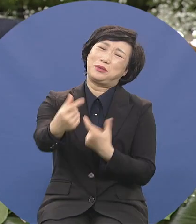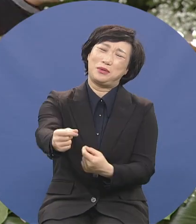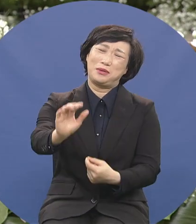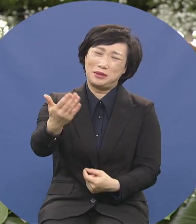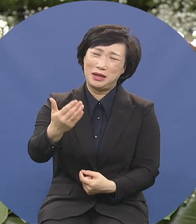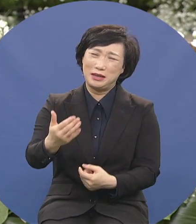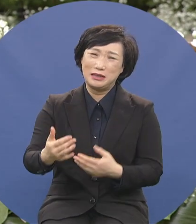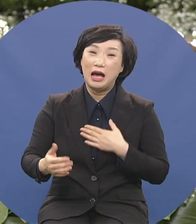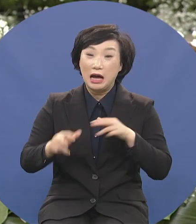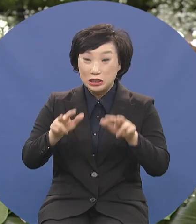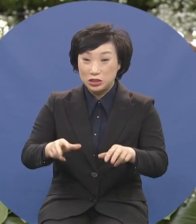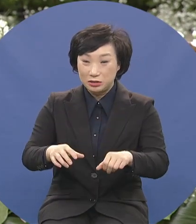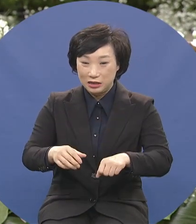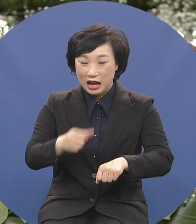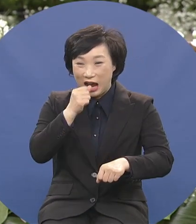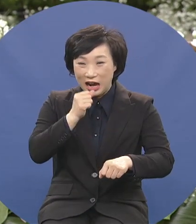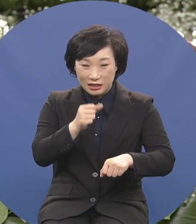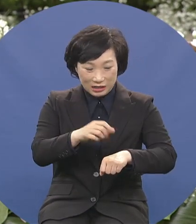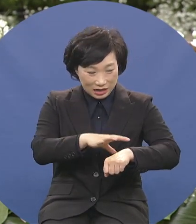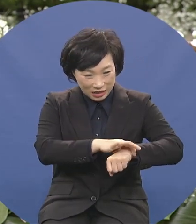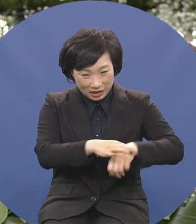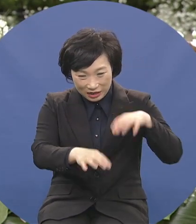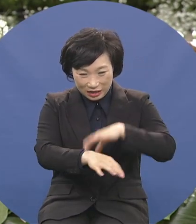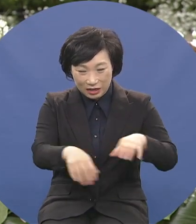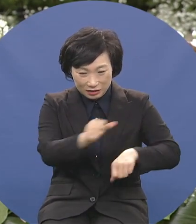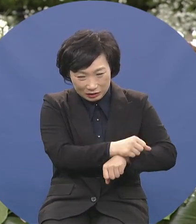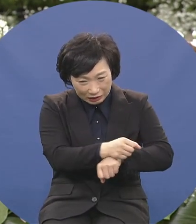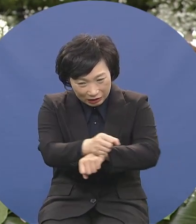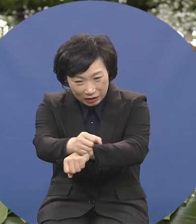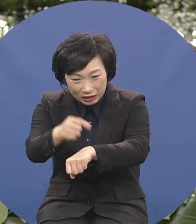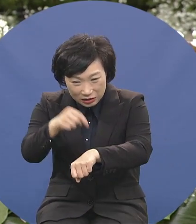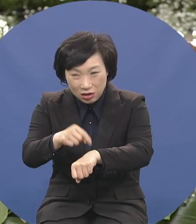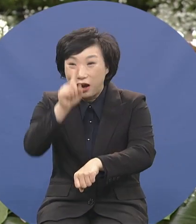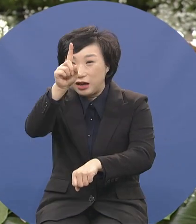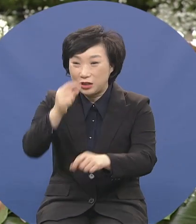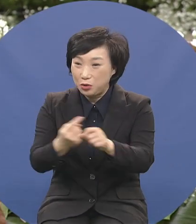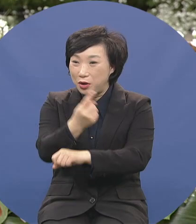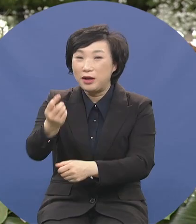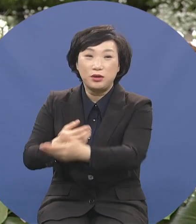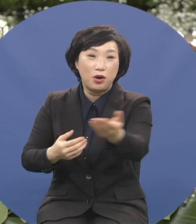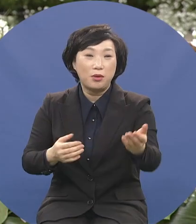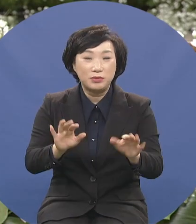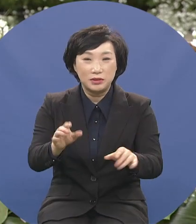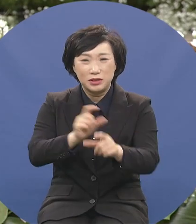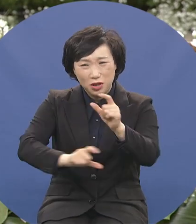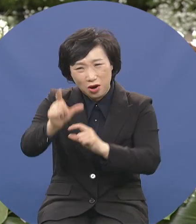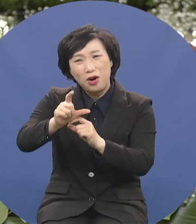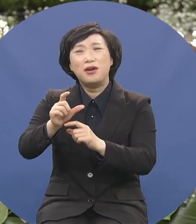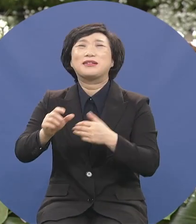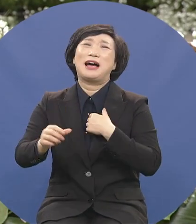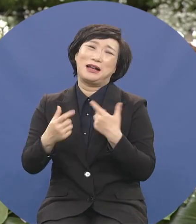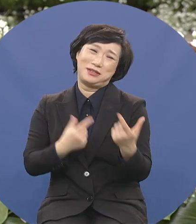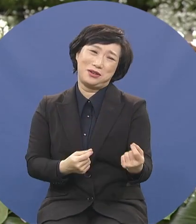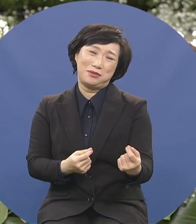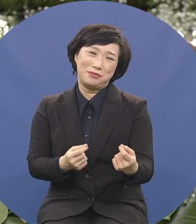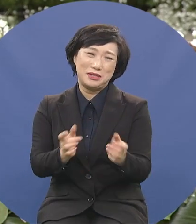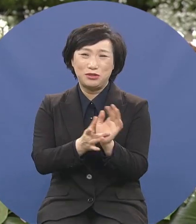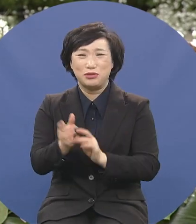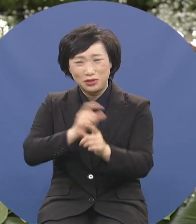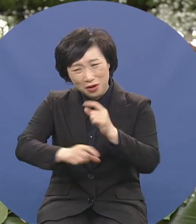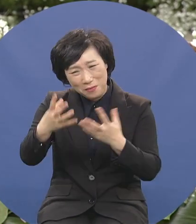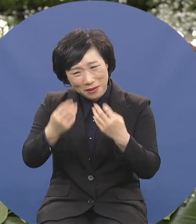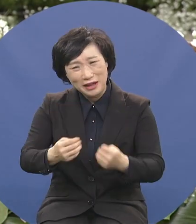내가 사슬에 매인 이것만 말고는 여러분이 다 나처럼 예수 알기를 원합니다.